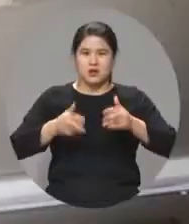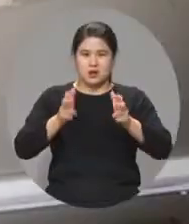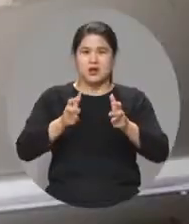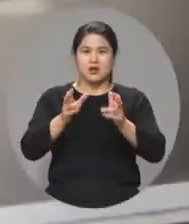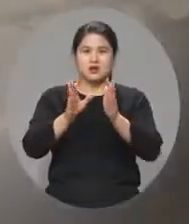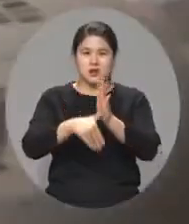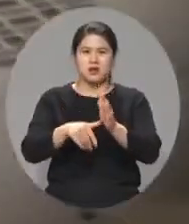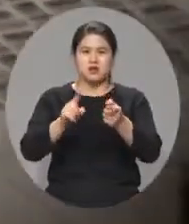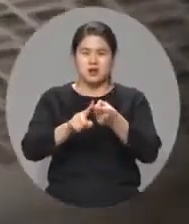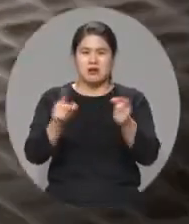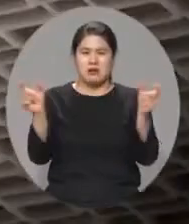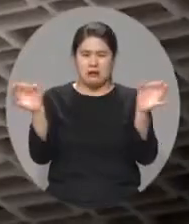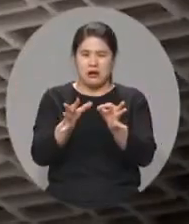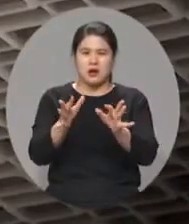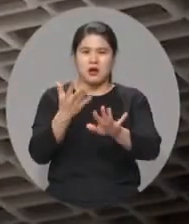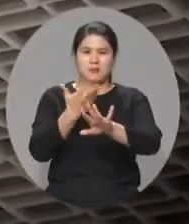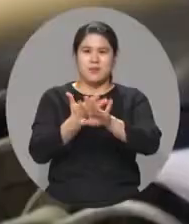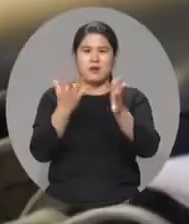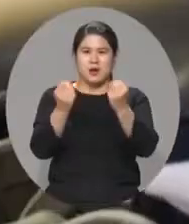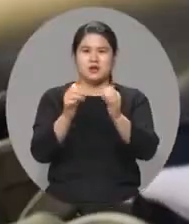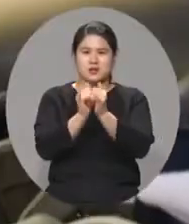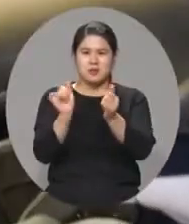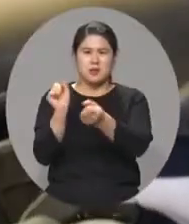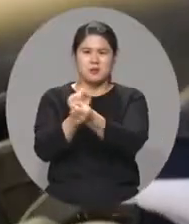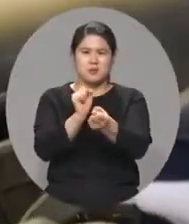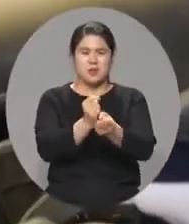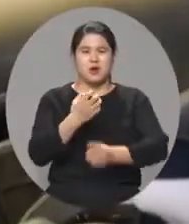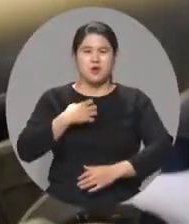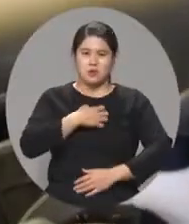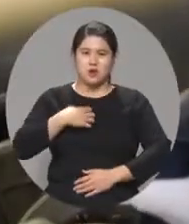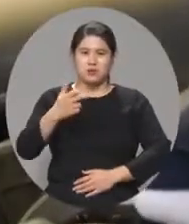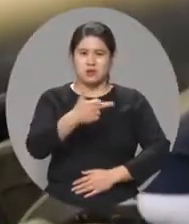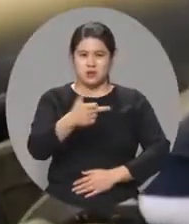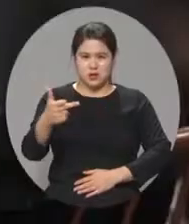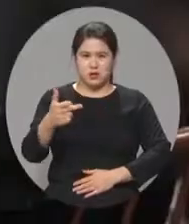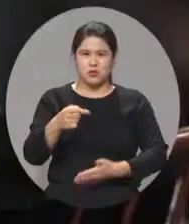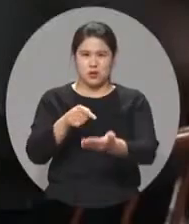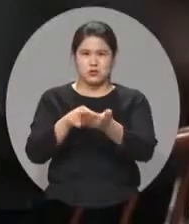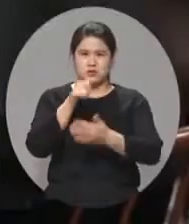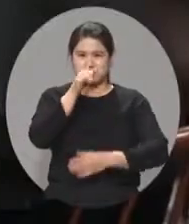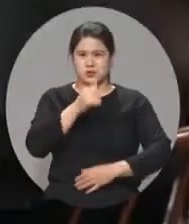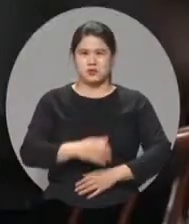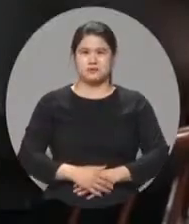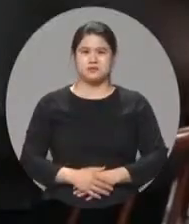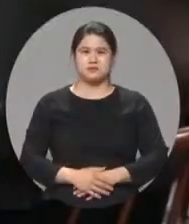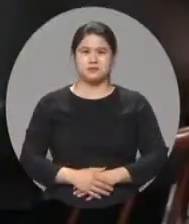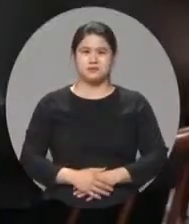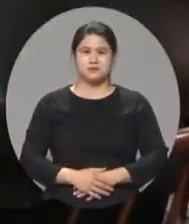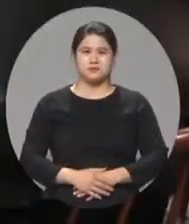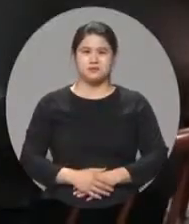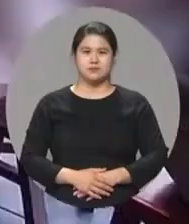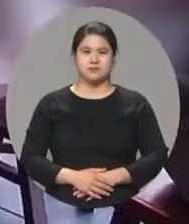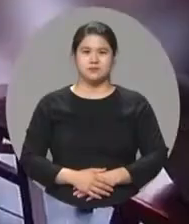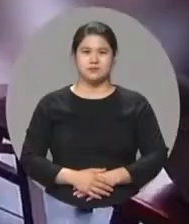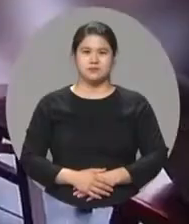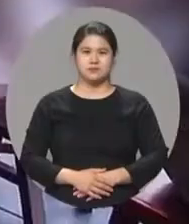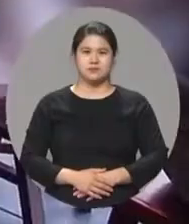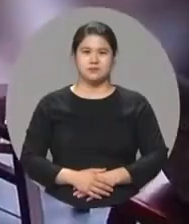단시간에 다수에게 로 바이러스가 전파될 위험도가 높다 고 강조했습니다 mbc 뉴스 스키마 연